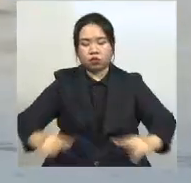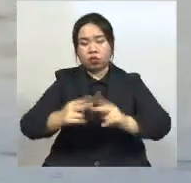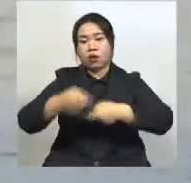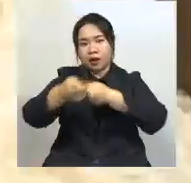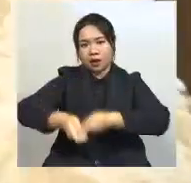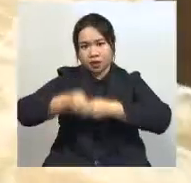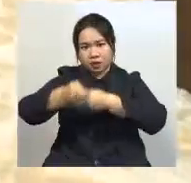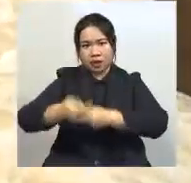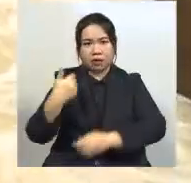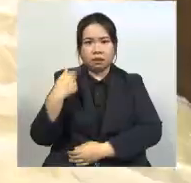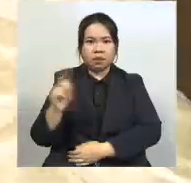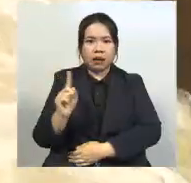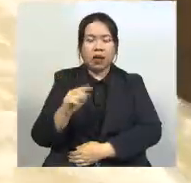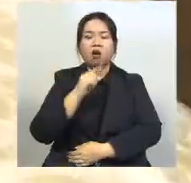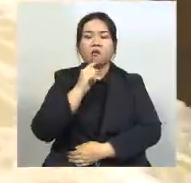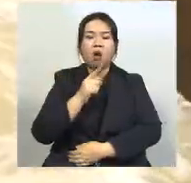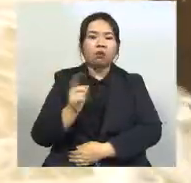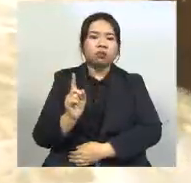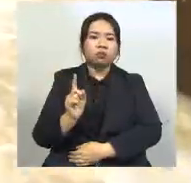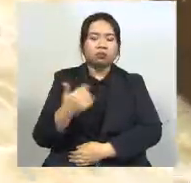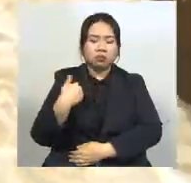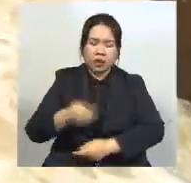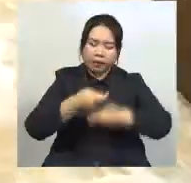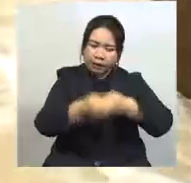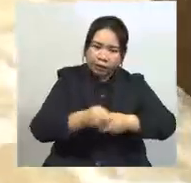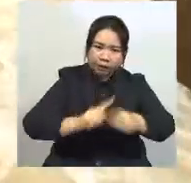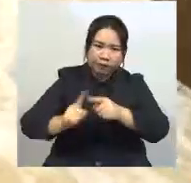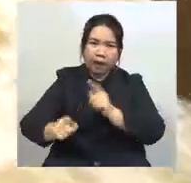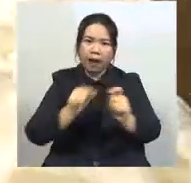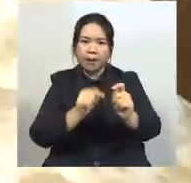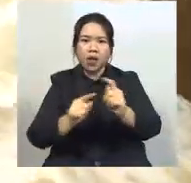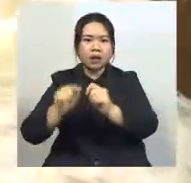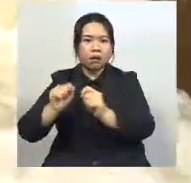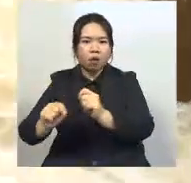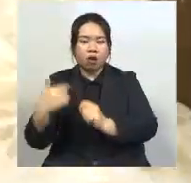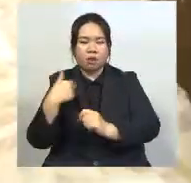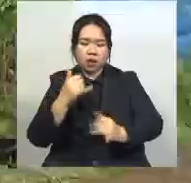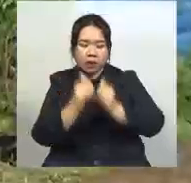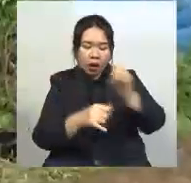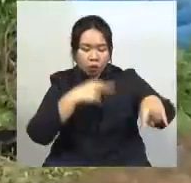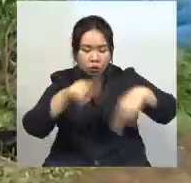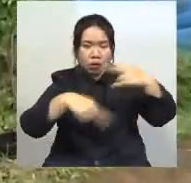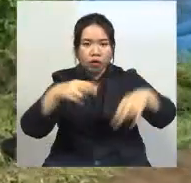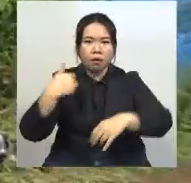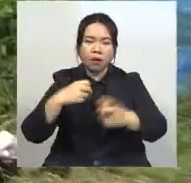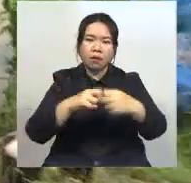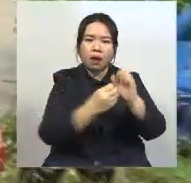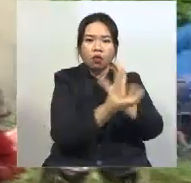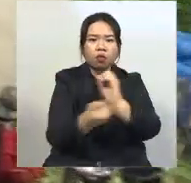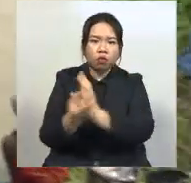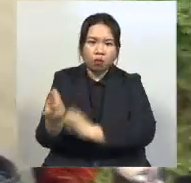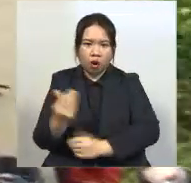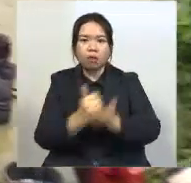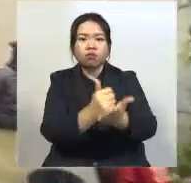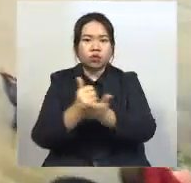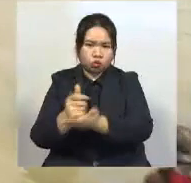รณ์ได้มีการสั่งการให้กรมส่งเสริมการเกษตรเกษตรตำบลเกษตรอำเภอเร่งเข้าไปสำรวจความเสียหายให้กับพี่น้องเกษตรกรโ